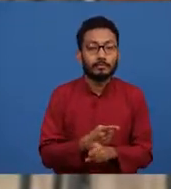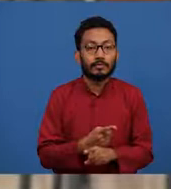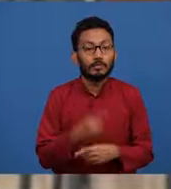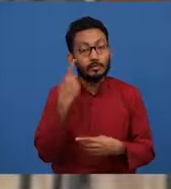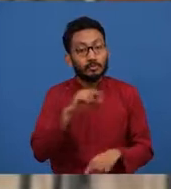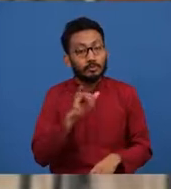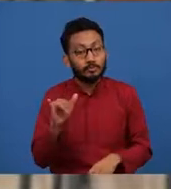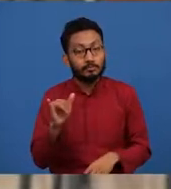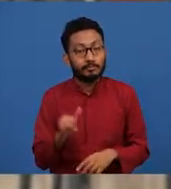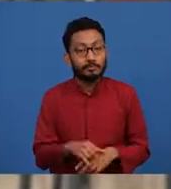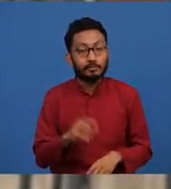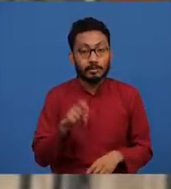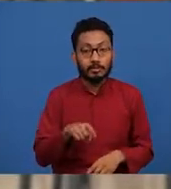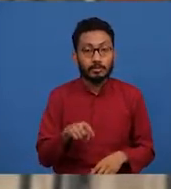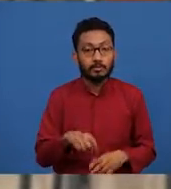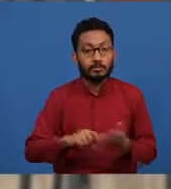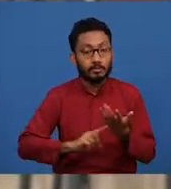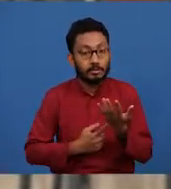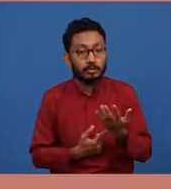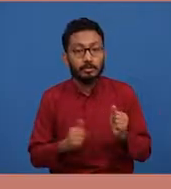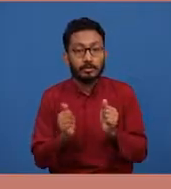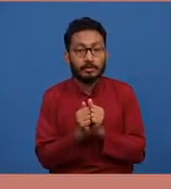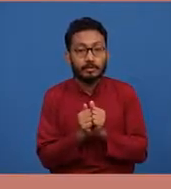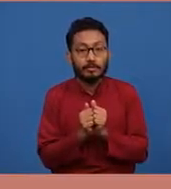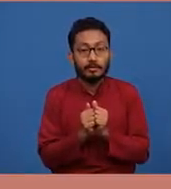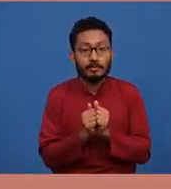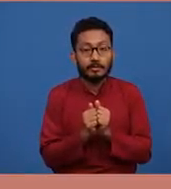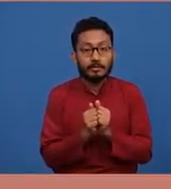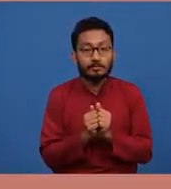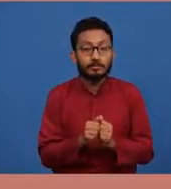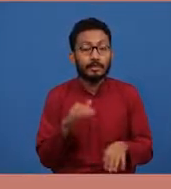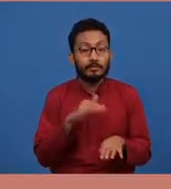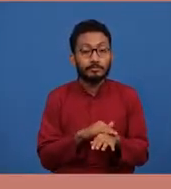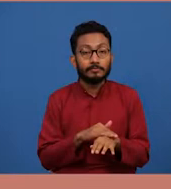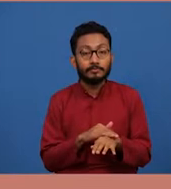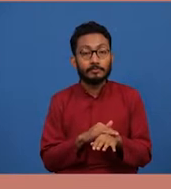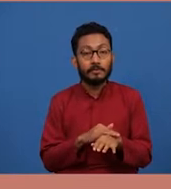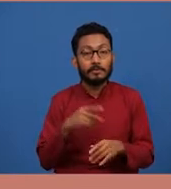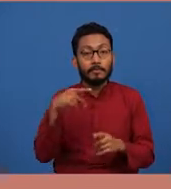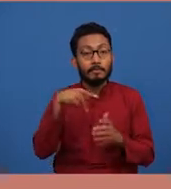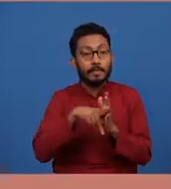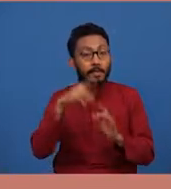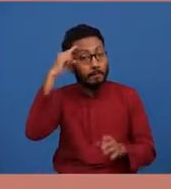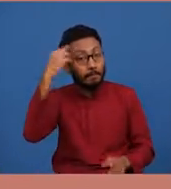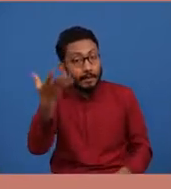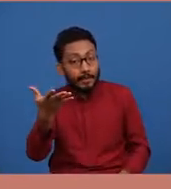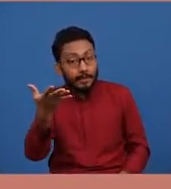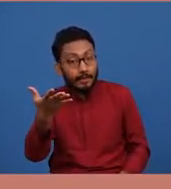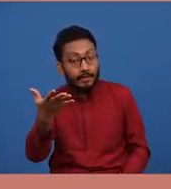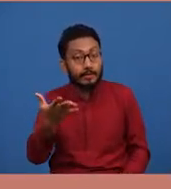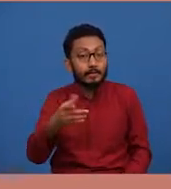Jawapannya mesti dimulakan dengan pada pendapat. Tukarkan